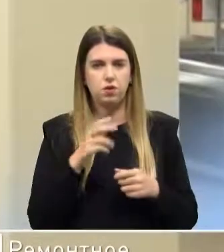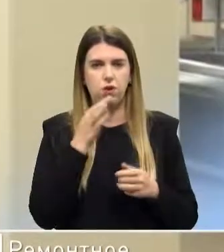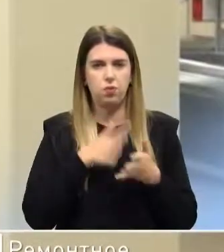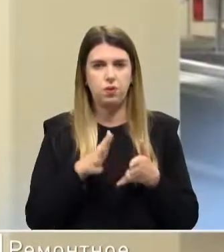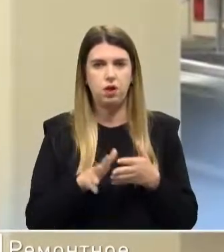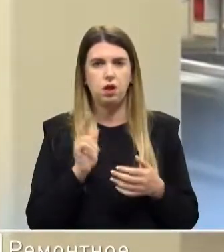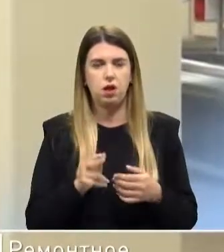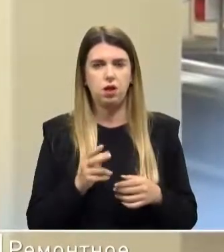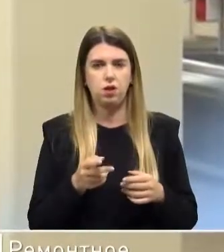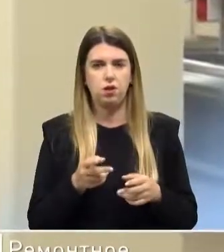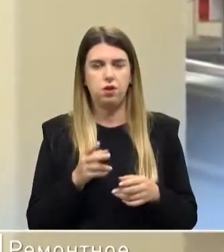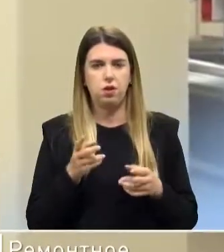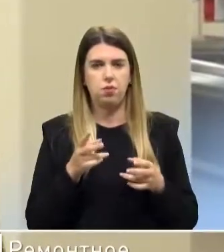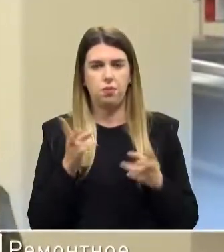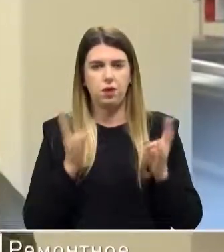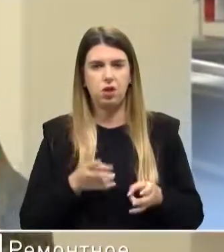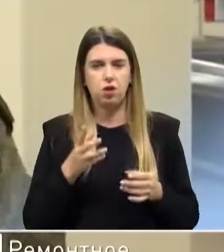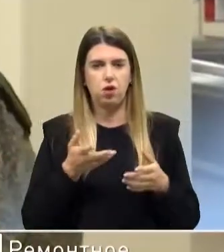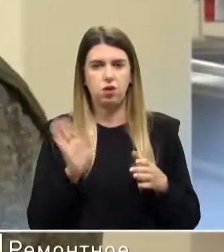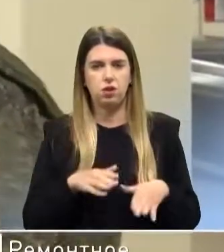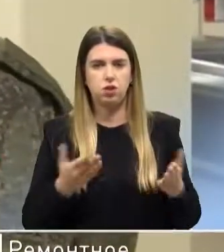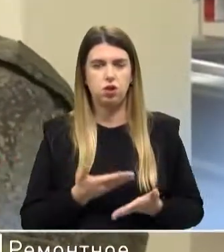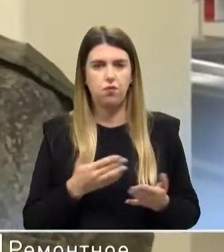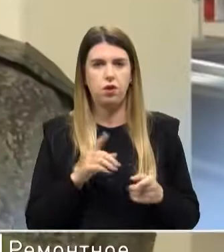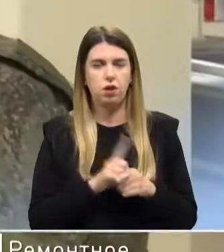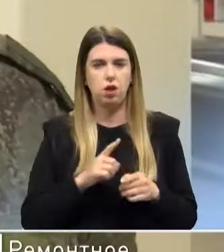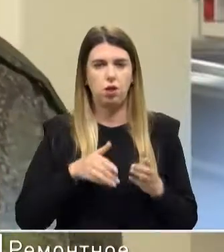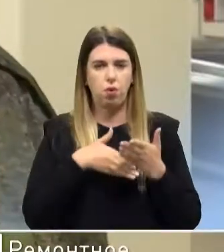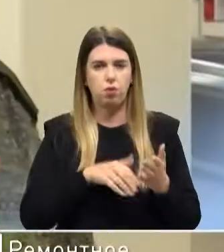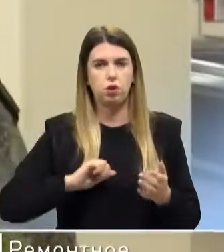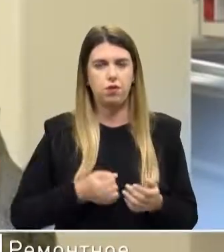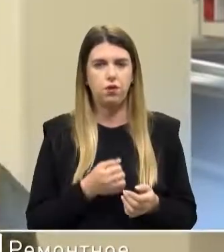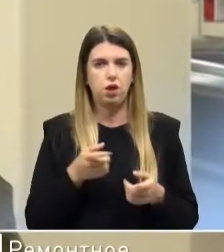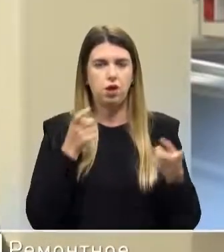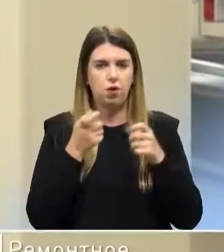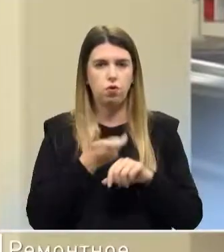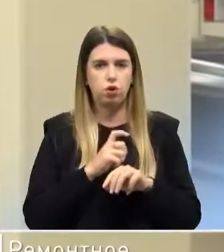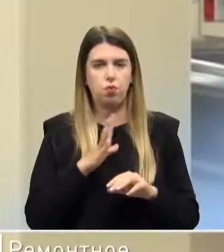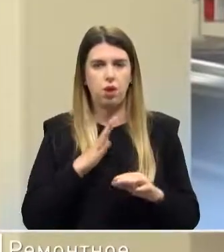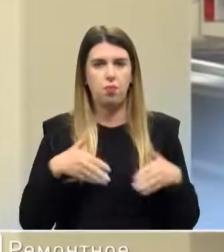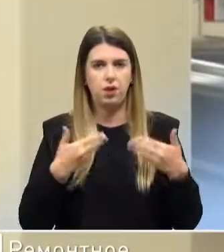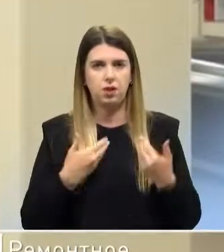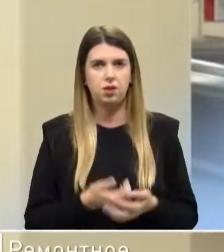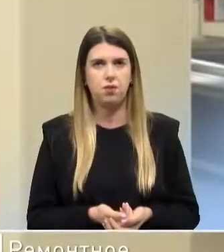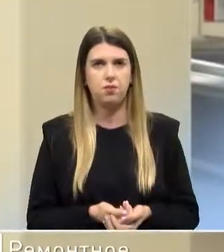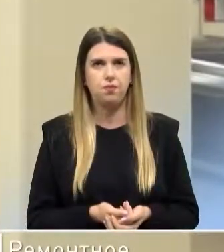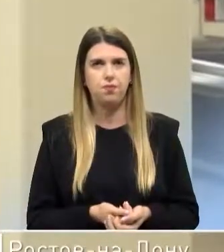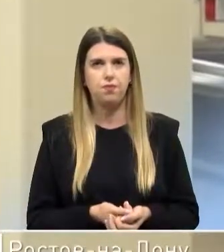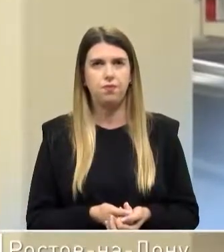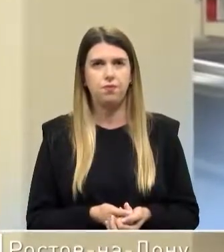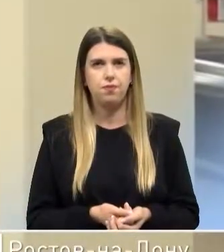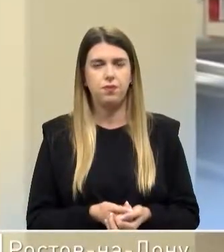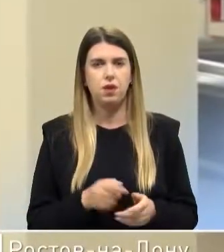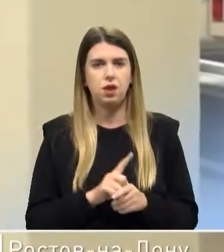остаться, так сказать, при ранении живым и помочь своему товарищу в боевых условиях. Информация была очень полезна и прям,